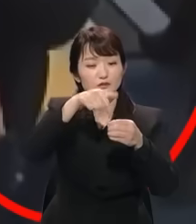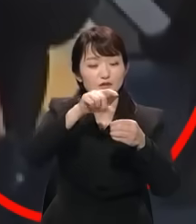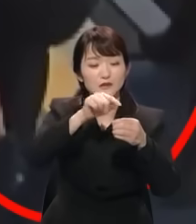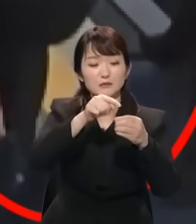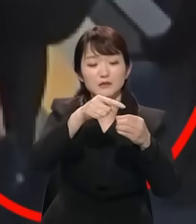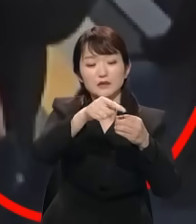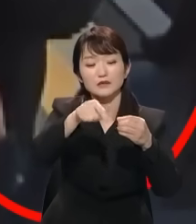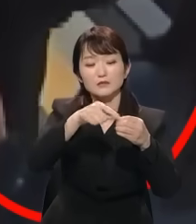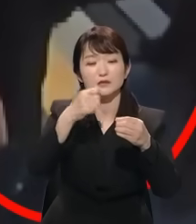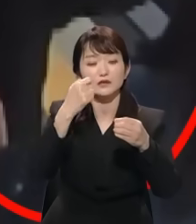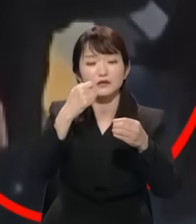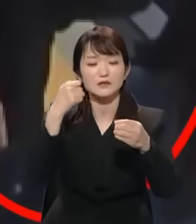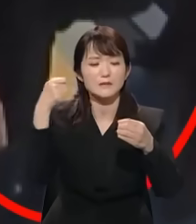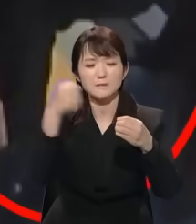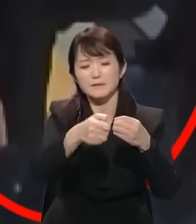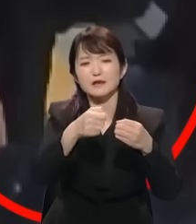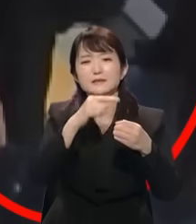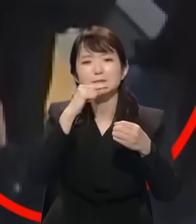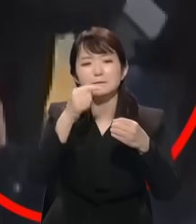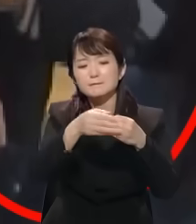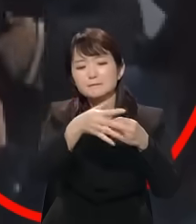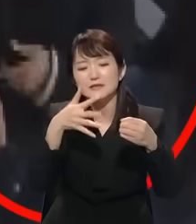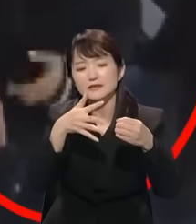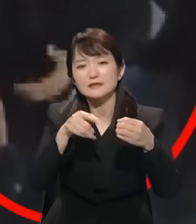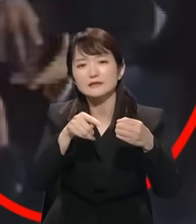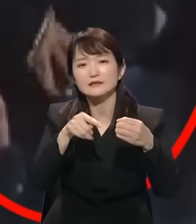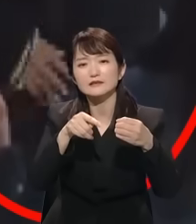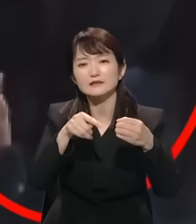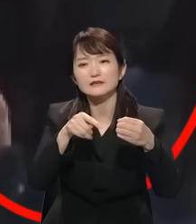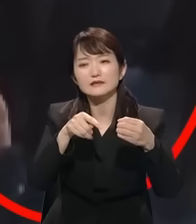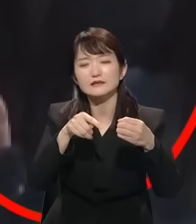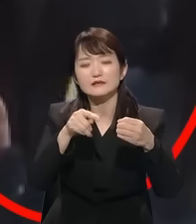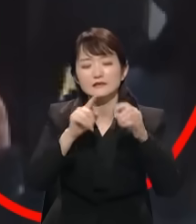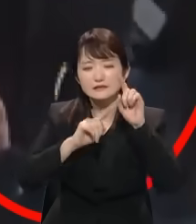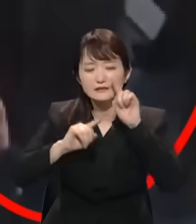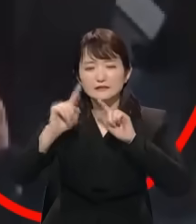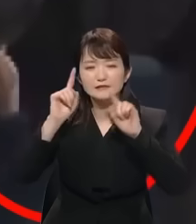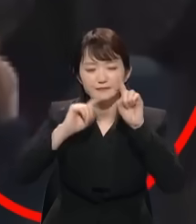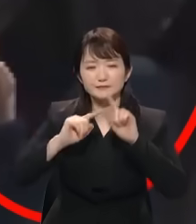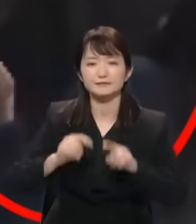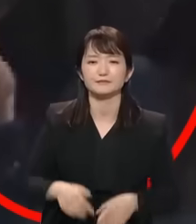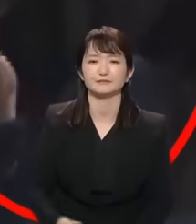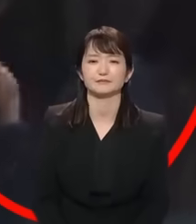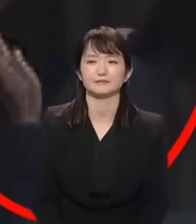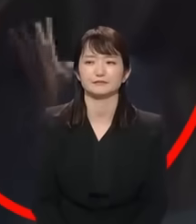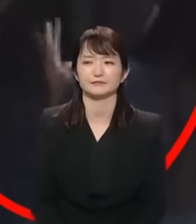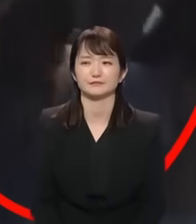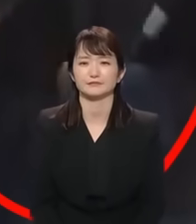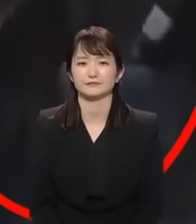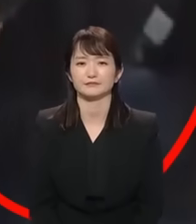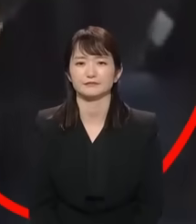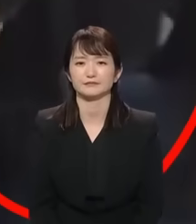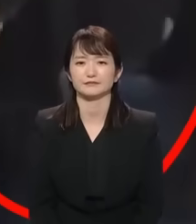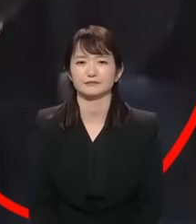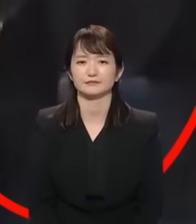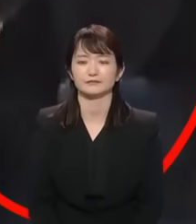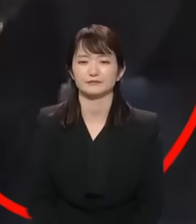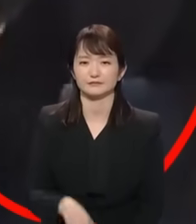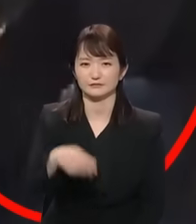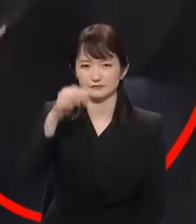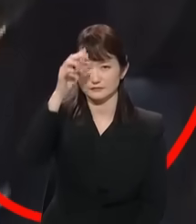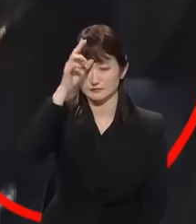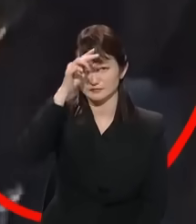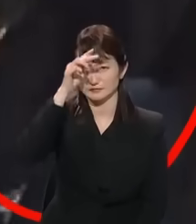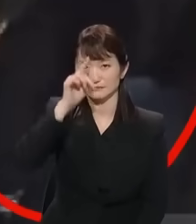저렇게 찔려 가지고 뻘건게 됐고요 결과적으로 공막의 상처를 갖다가 입었다 합니다 아 자 경찰이